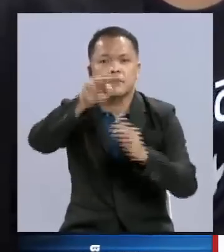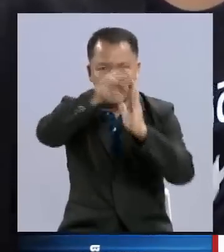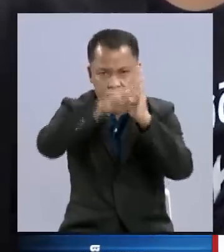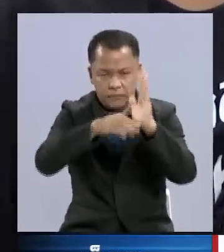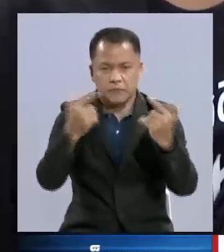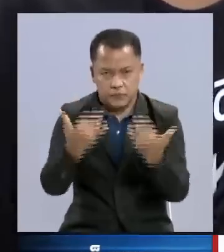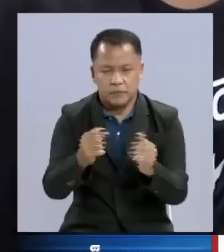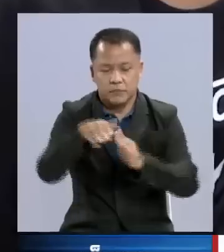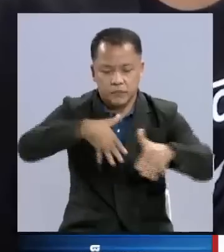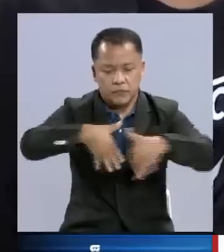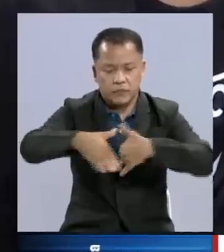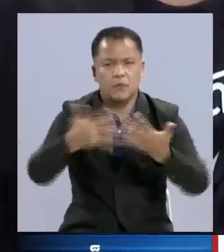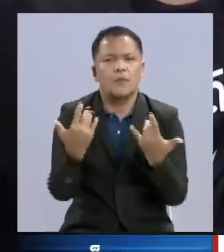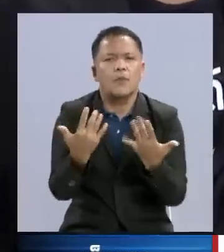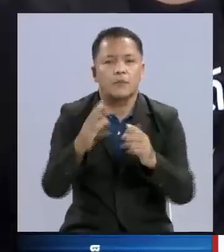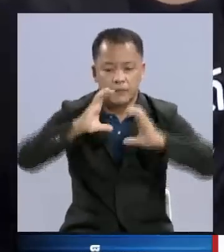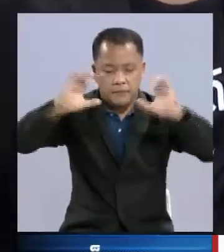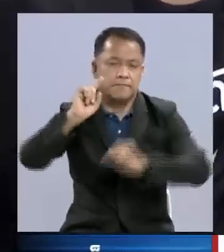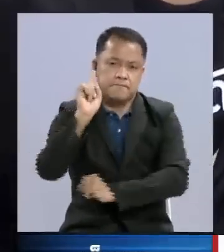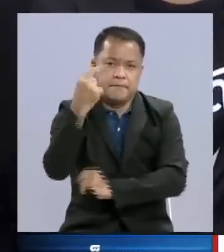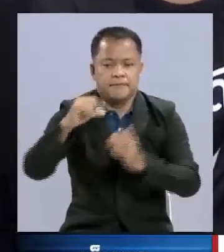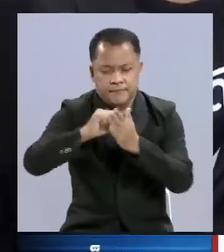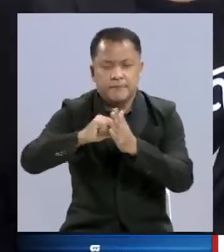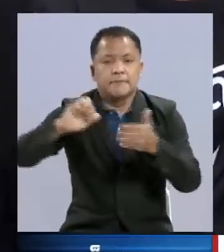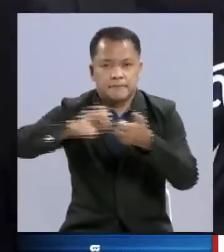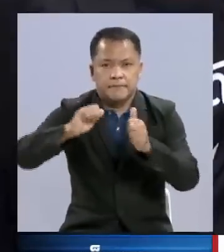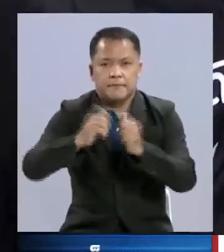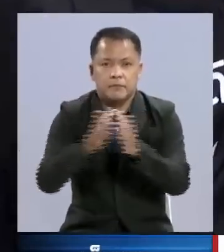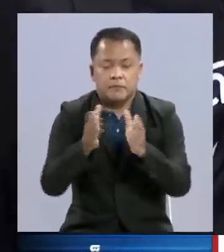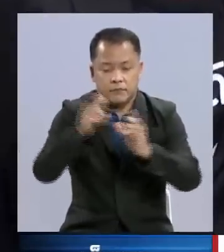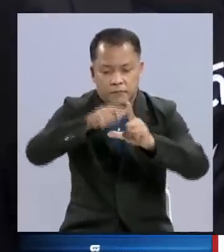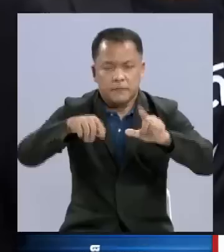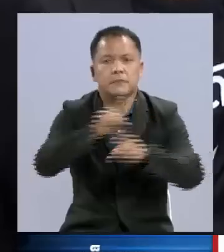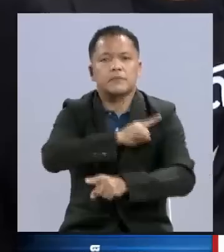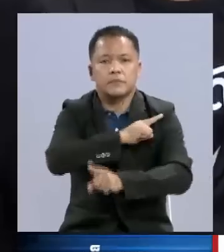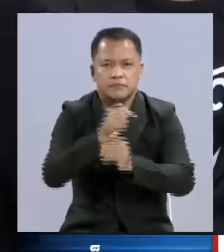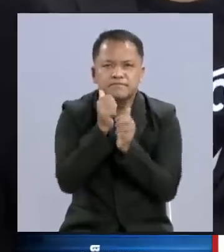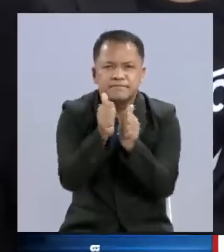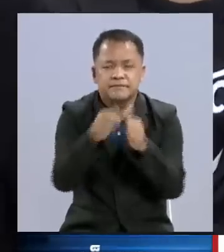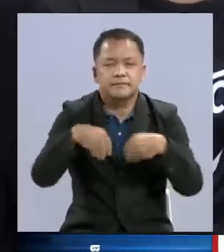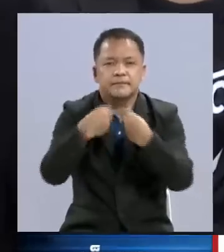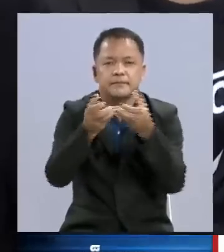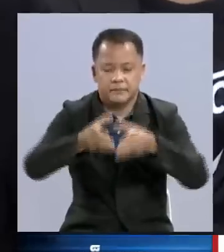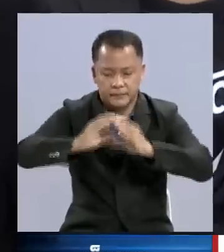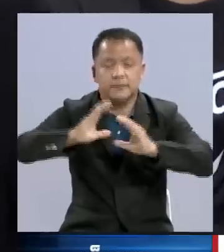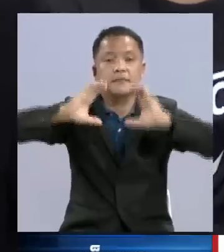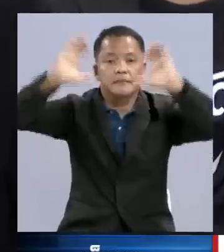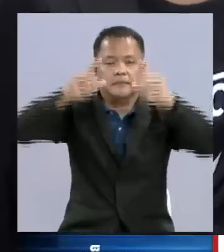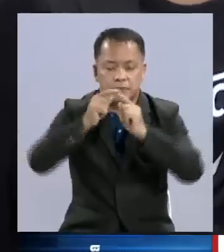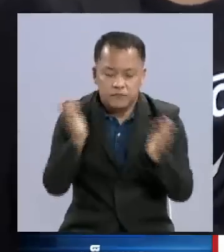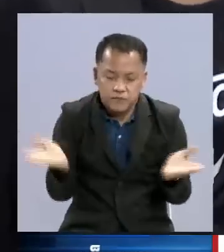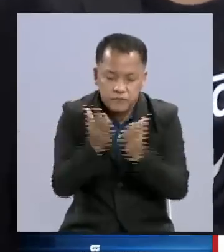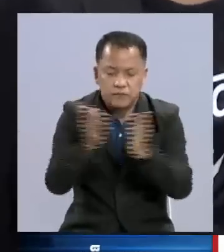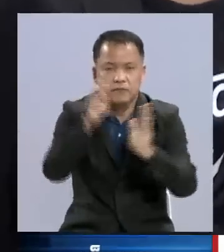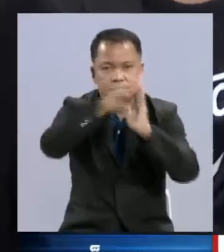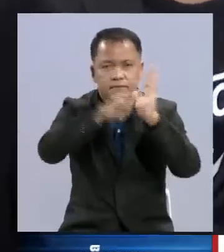ยวันนี้ประชาชนกำลังรอรัฐบาลชุดใหม่มาแก้ไขปัญหาพรรคก้าวไกลจะทำหน้าที่ให้ดีที่สุดเพื่อจัดตั้งรัฐบาลผลักดันนโยบ